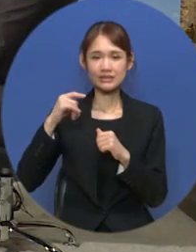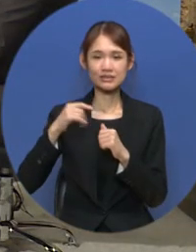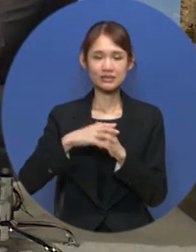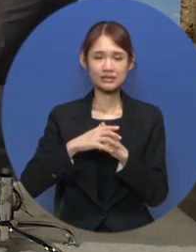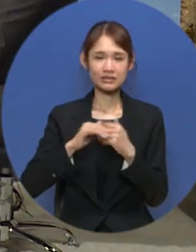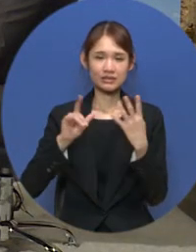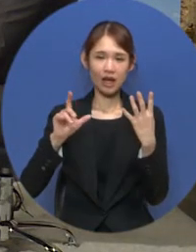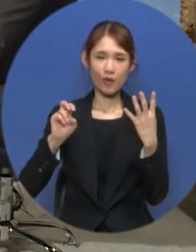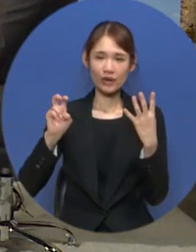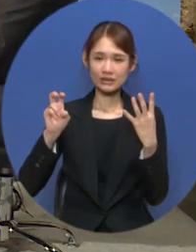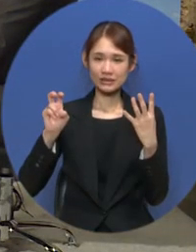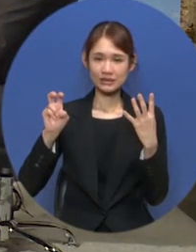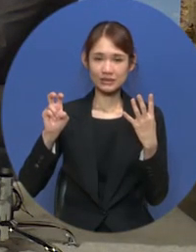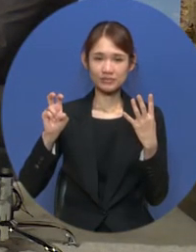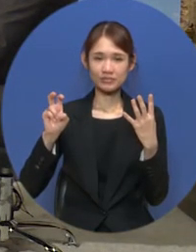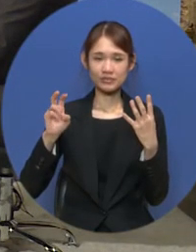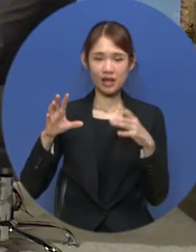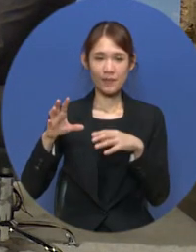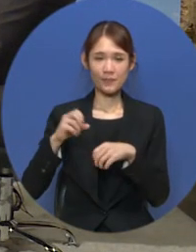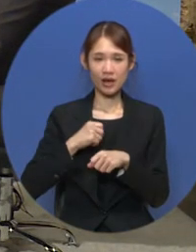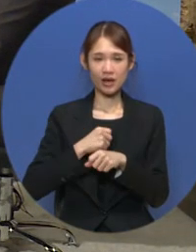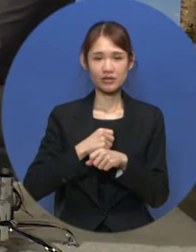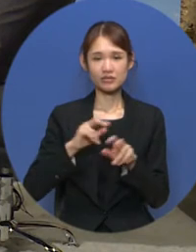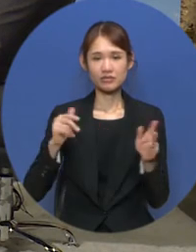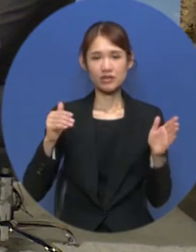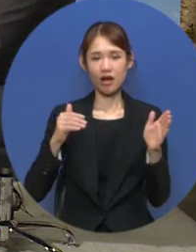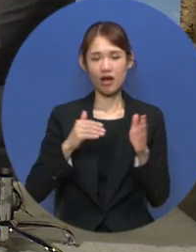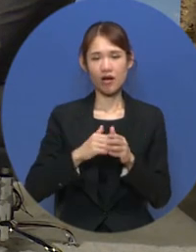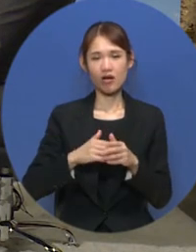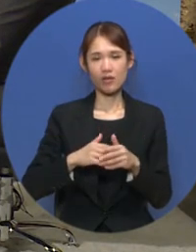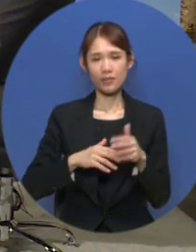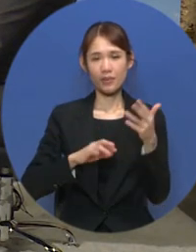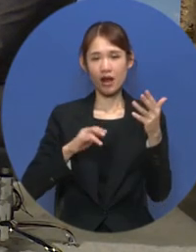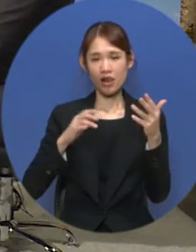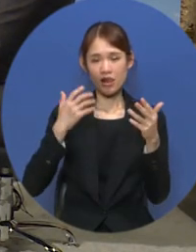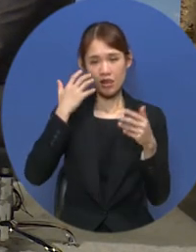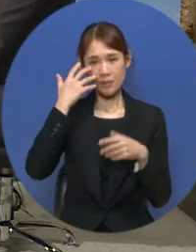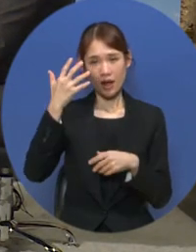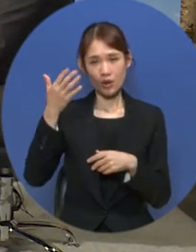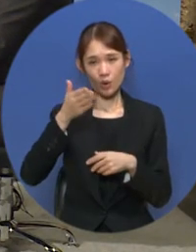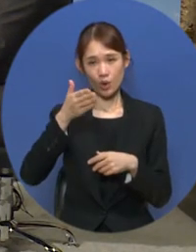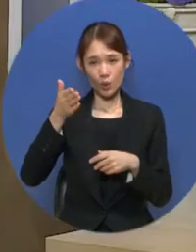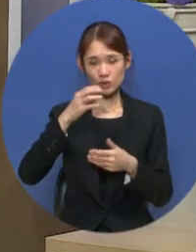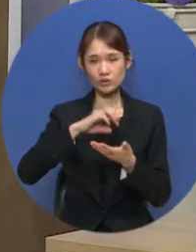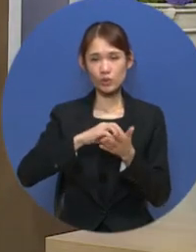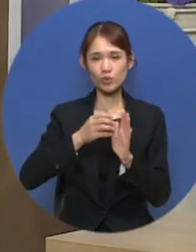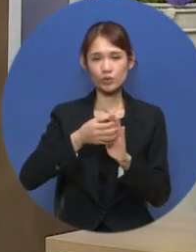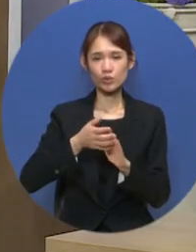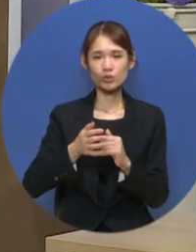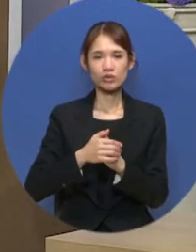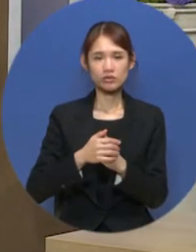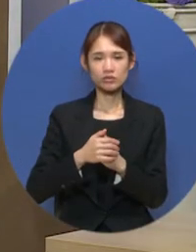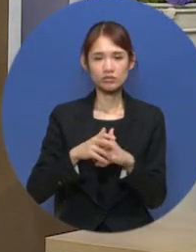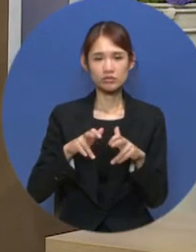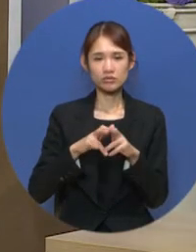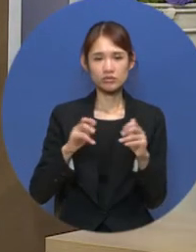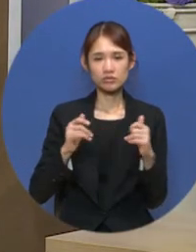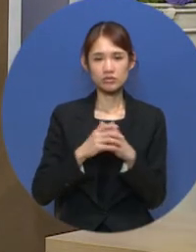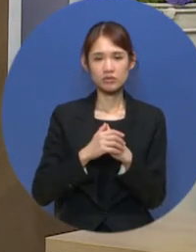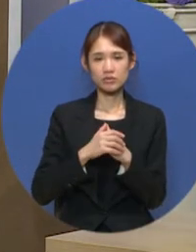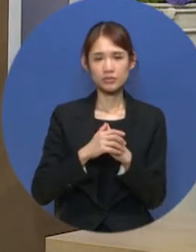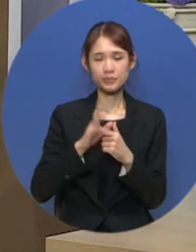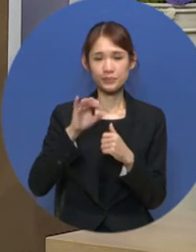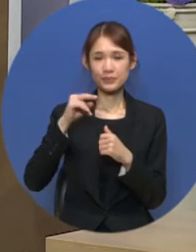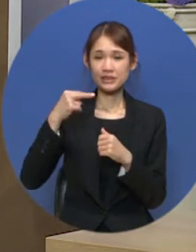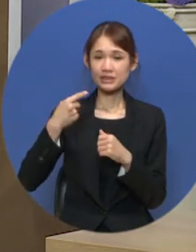4월 20일에 런칭을 하면서 지금까지 한 8개월 가량 이제 해 오셨는데 그